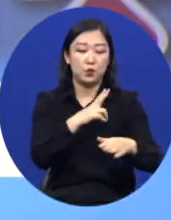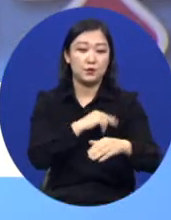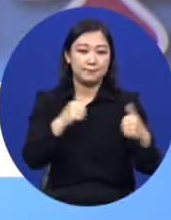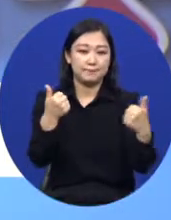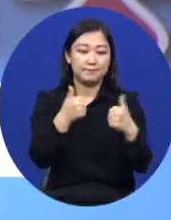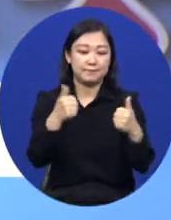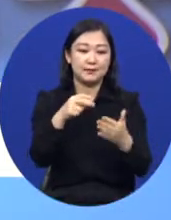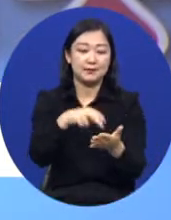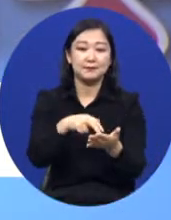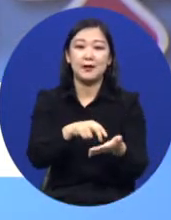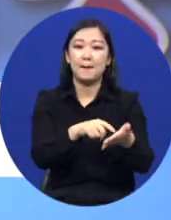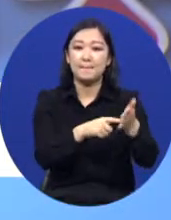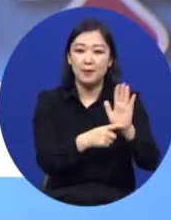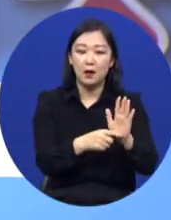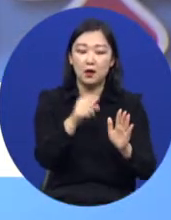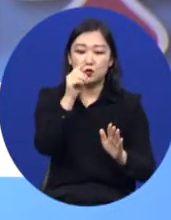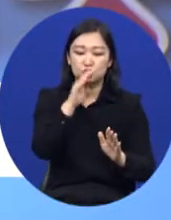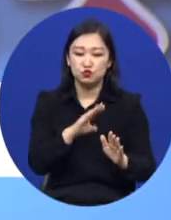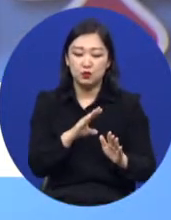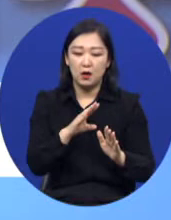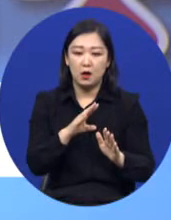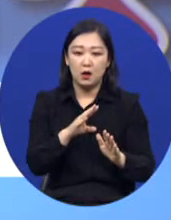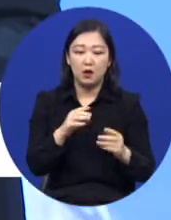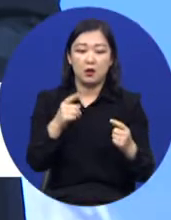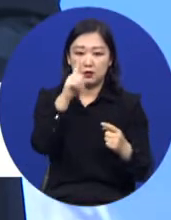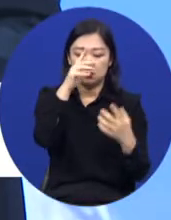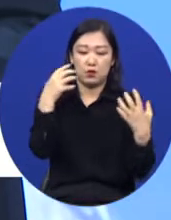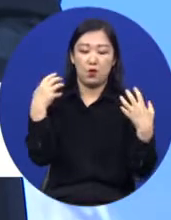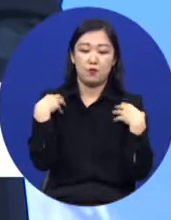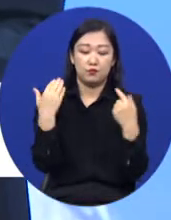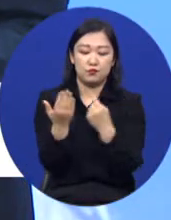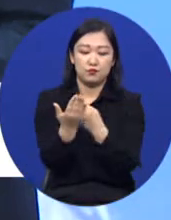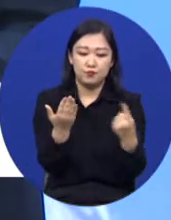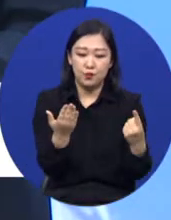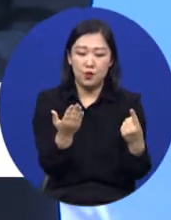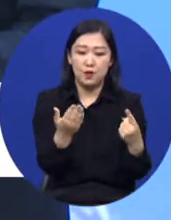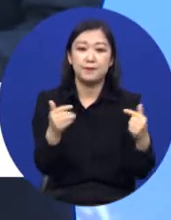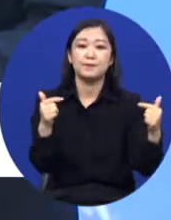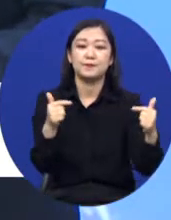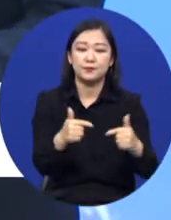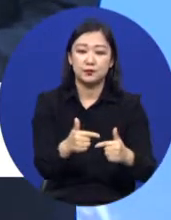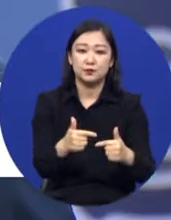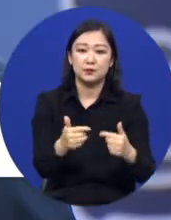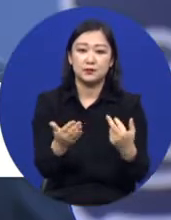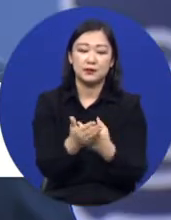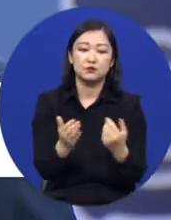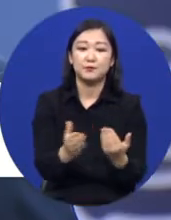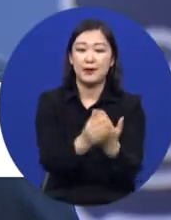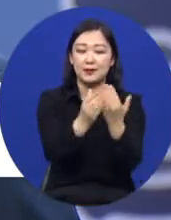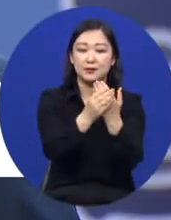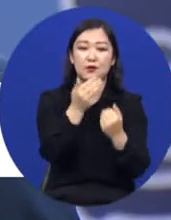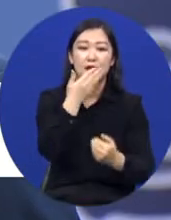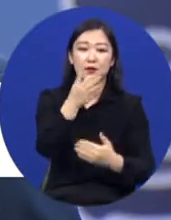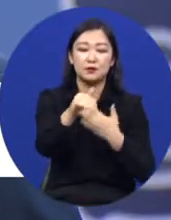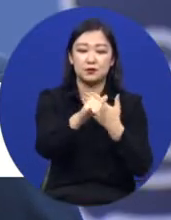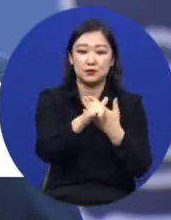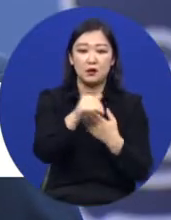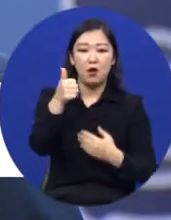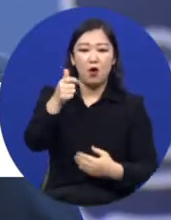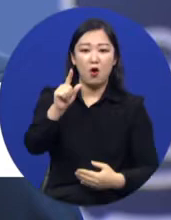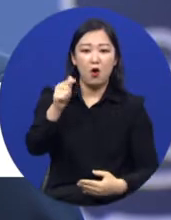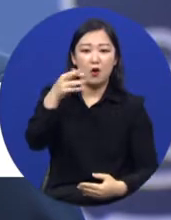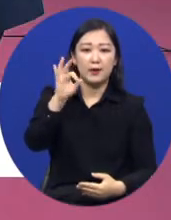열고 중앙정부의 소외감을 해소하고 제주발전을 이룩할 수 있는 유일한 후보라며 허양진 후보에 대한